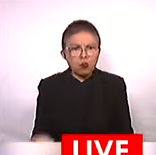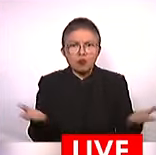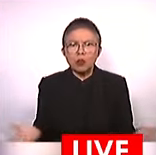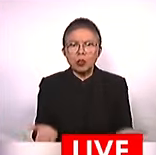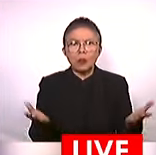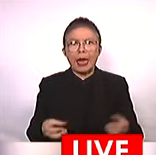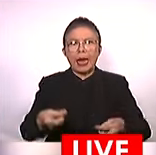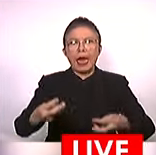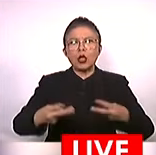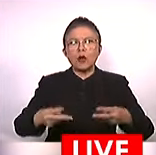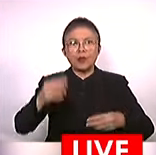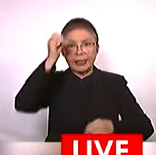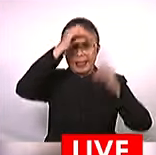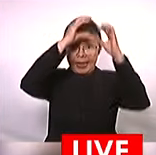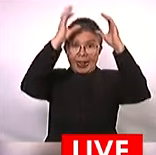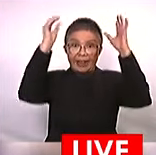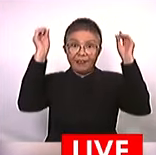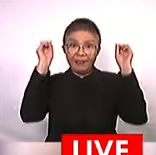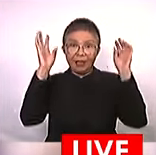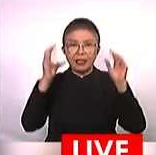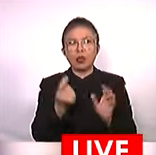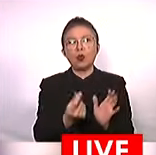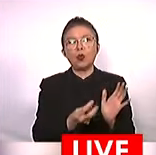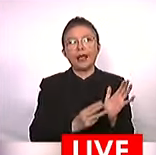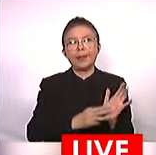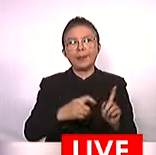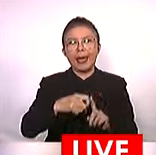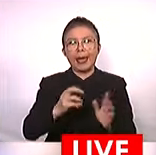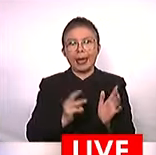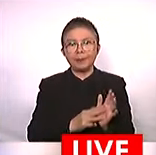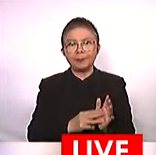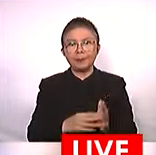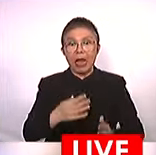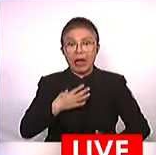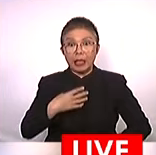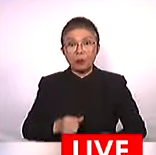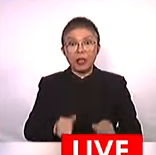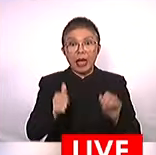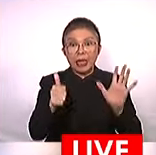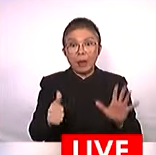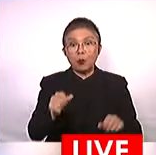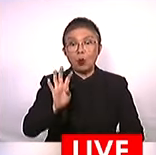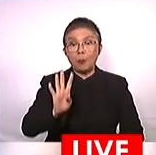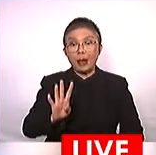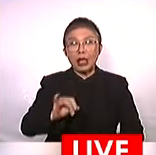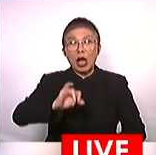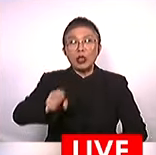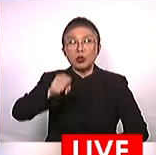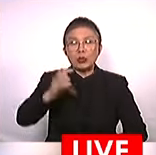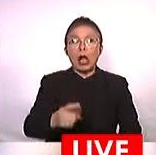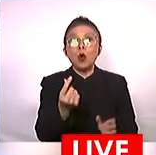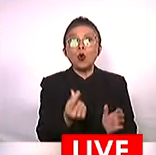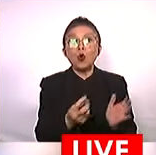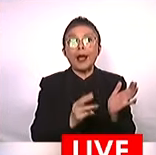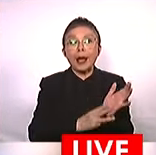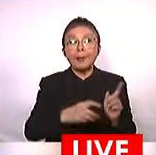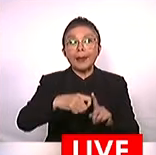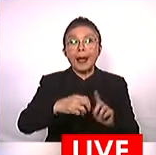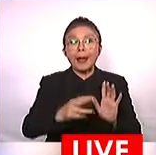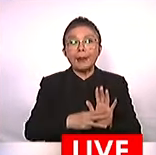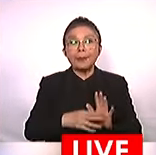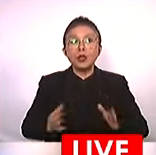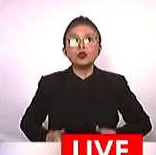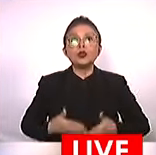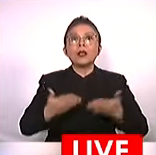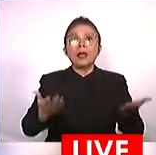terus ekonomi kreatif dan juga UMKM kita punya 64 juta UMKM yang